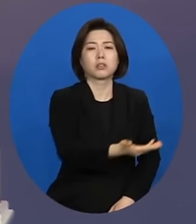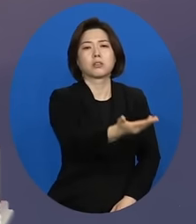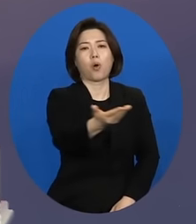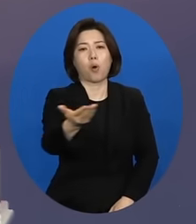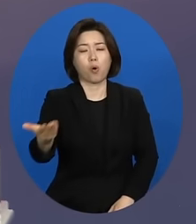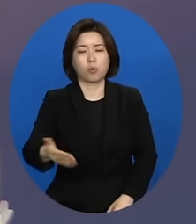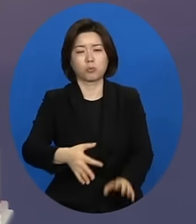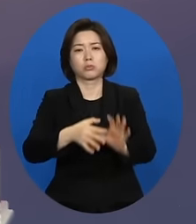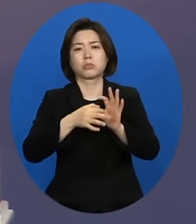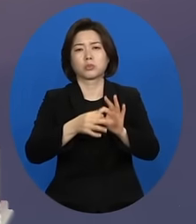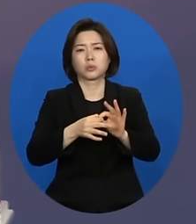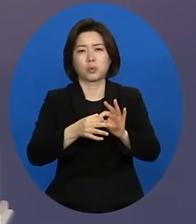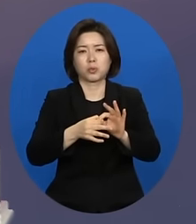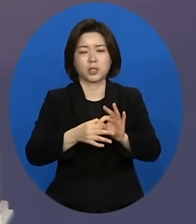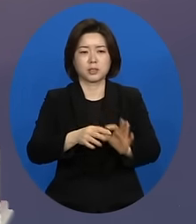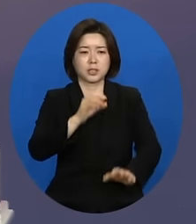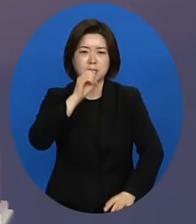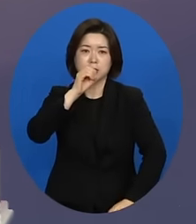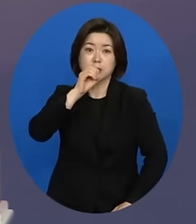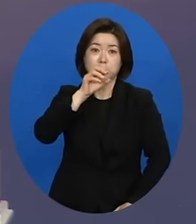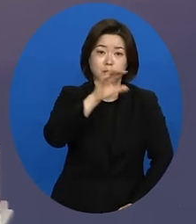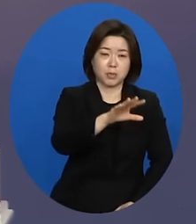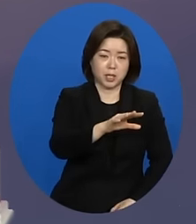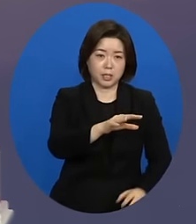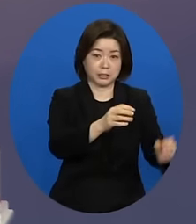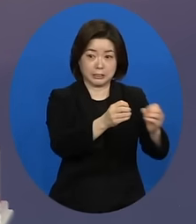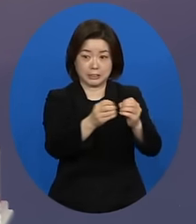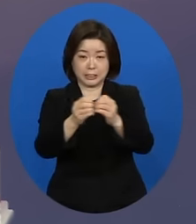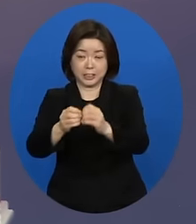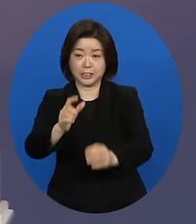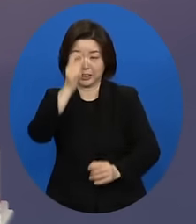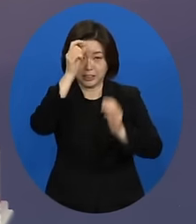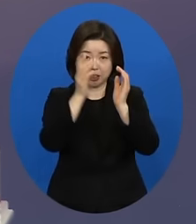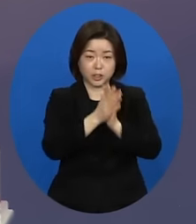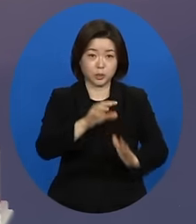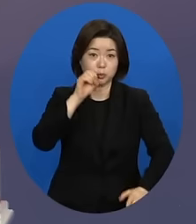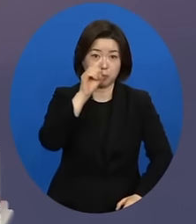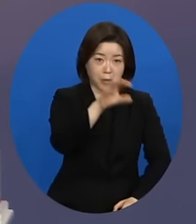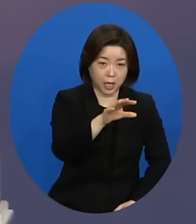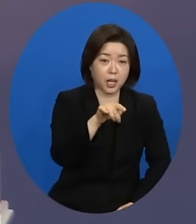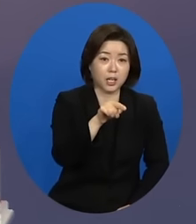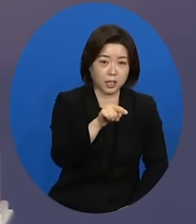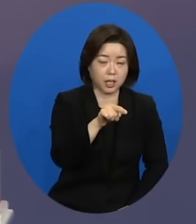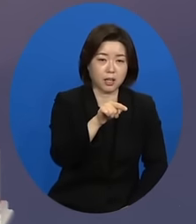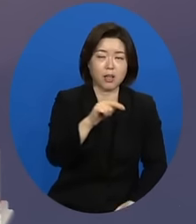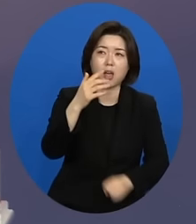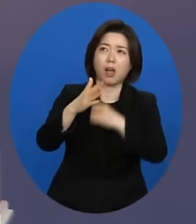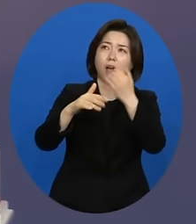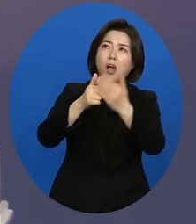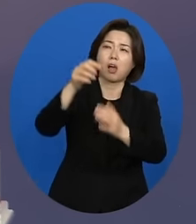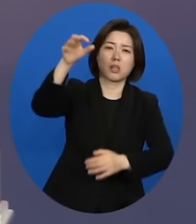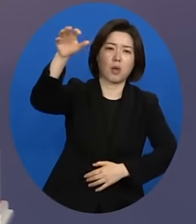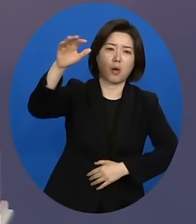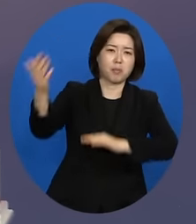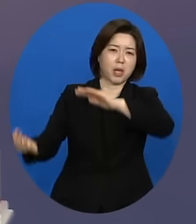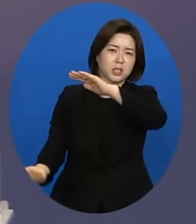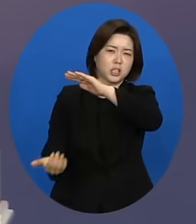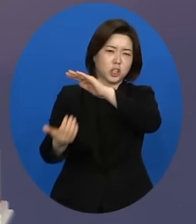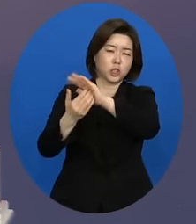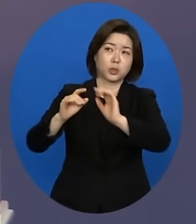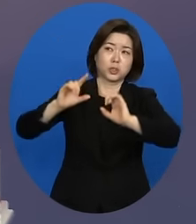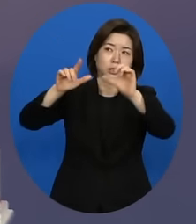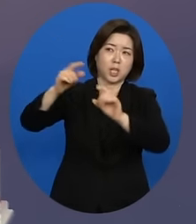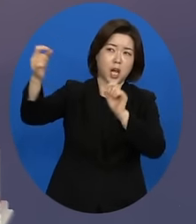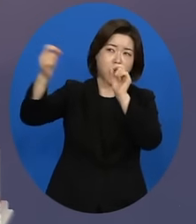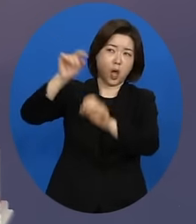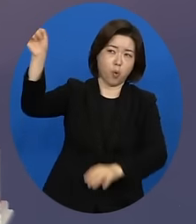여러분들을 통해서 입에서 나오는 그 메시지가, 기도가 하나님 앞에서 이루어질 날이 있을